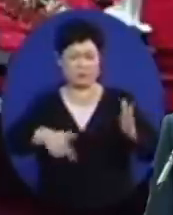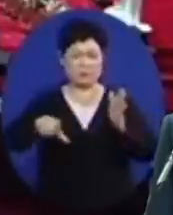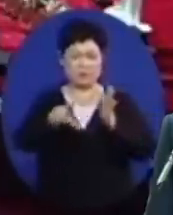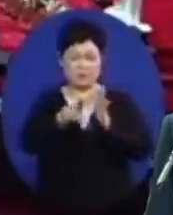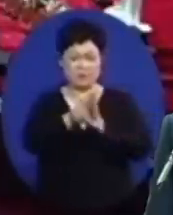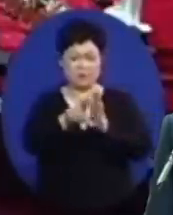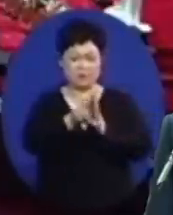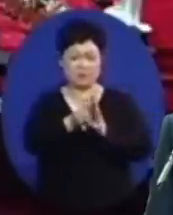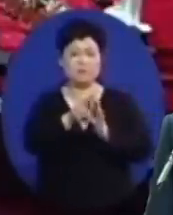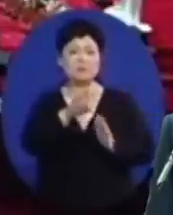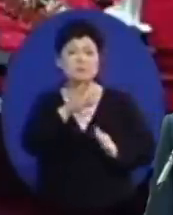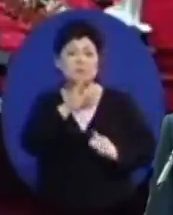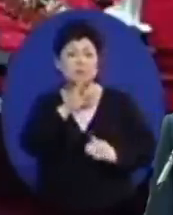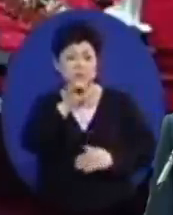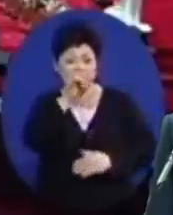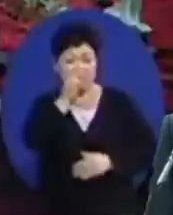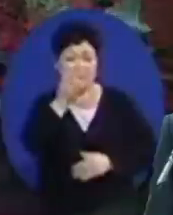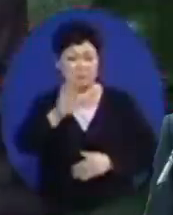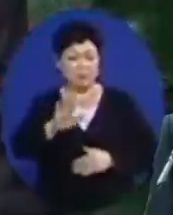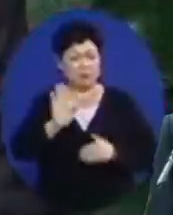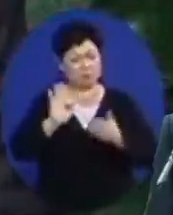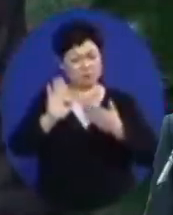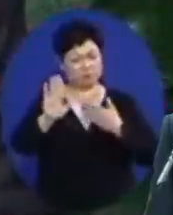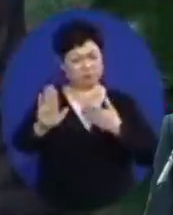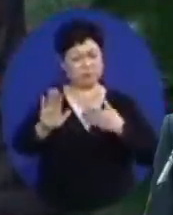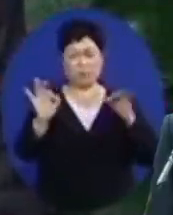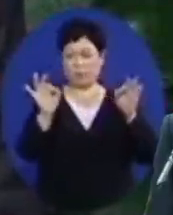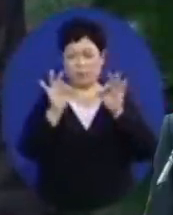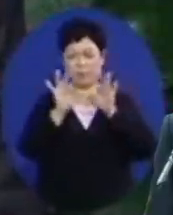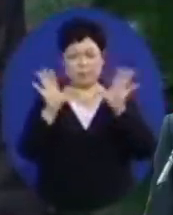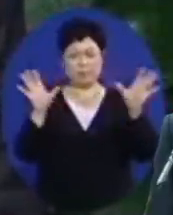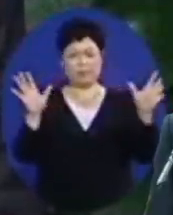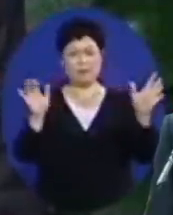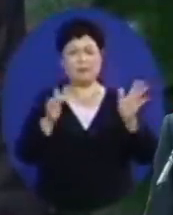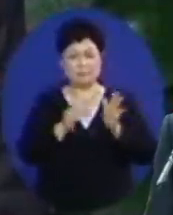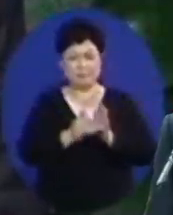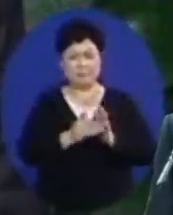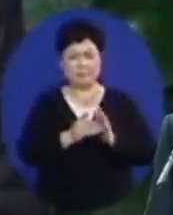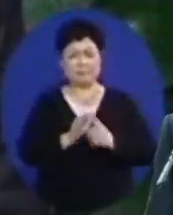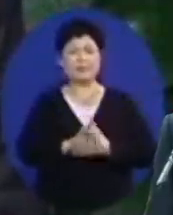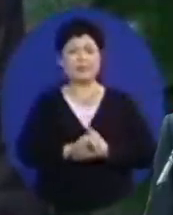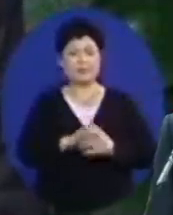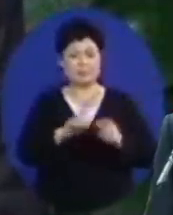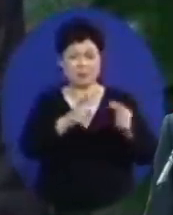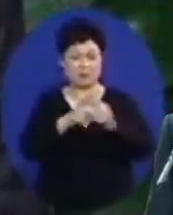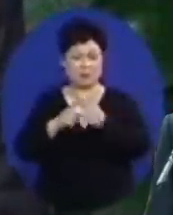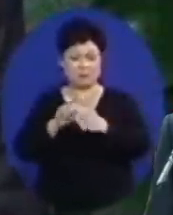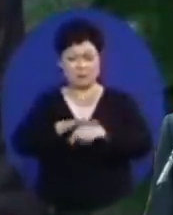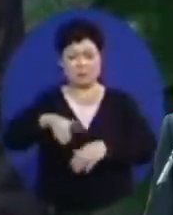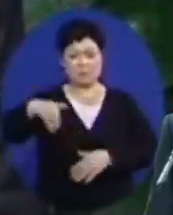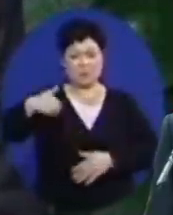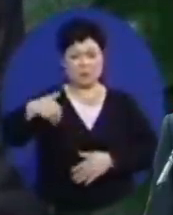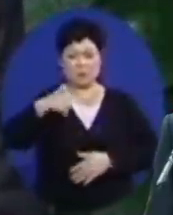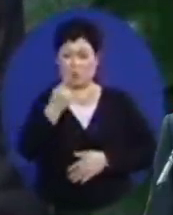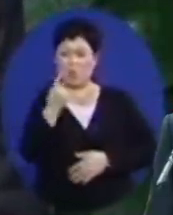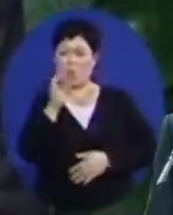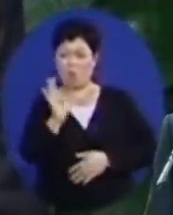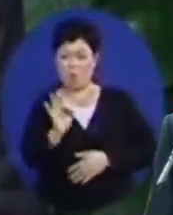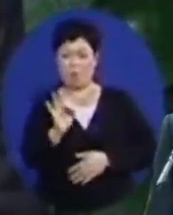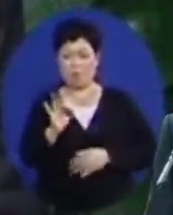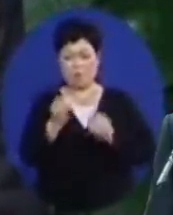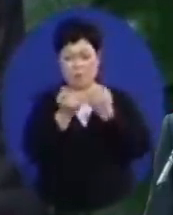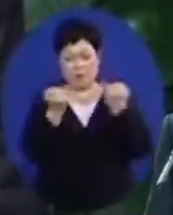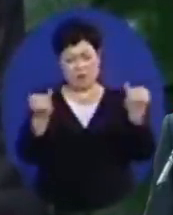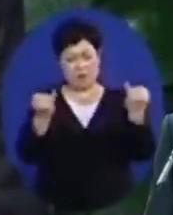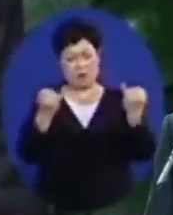것 같지만은 얼마 안 있으면 다 꺼져버리고 없습니다. 한글을 제대로 쓰지 못하던 홍 영녀